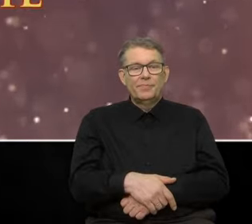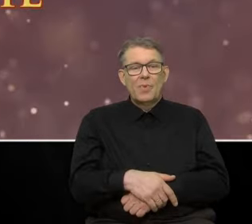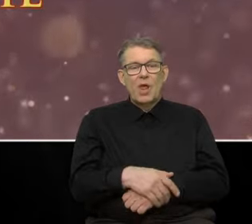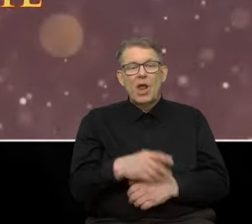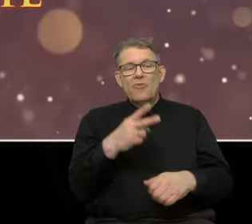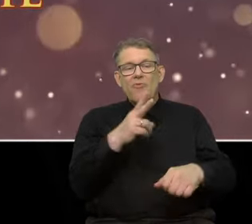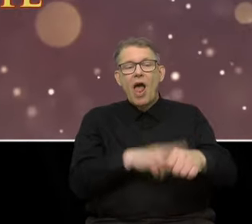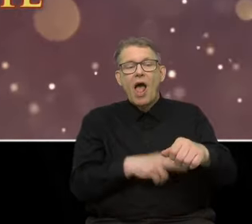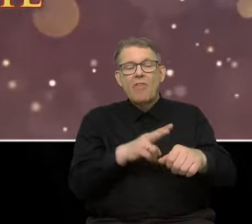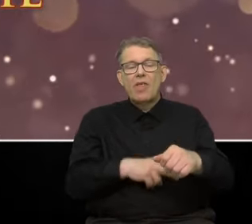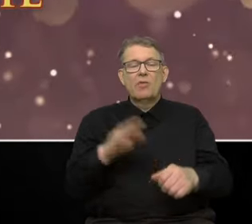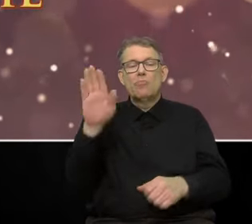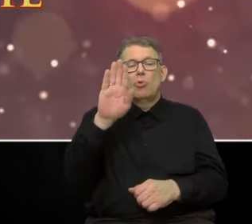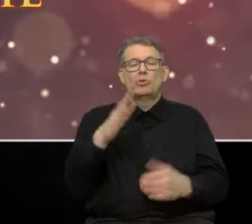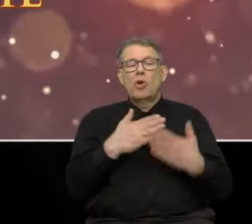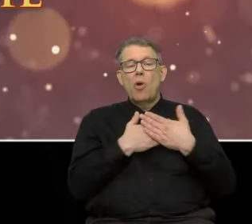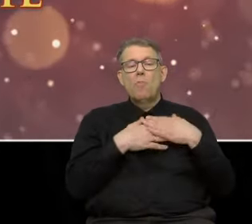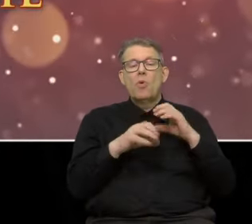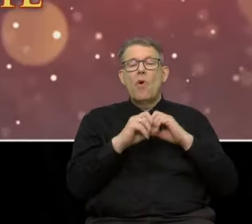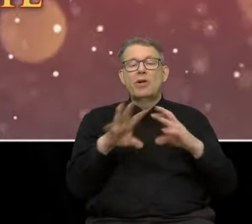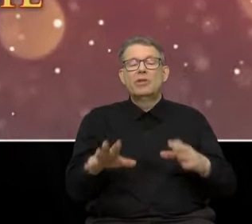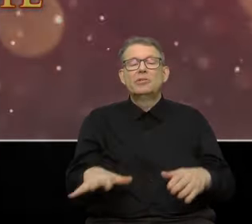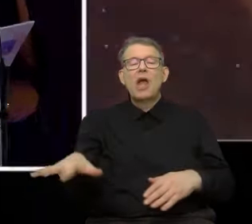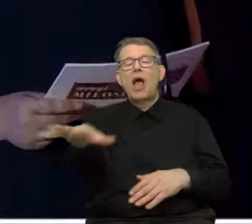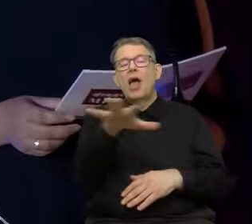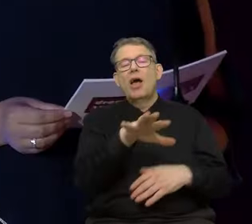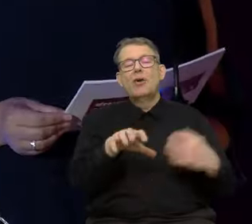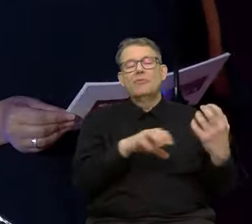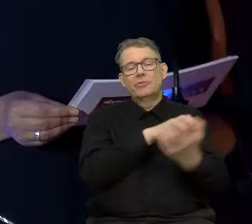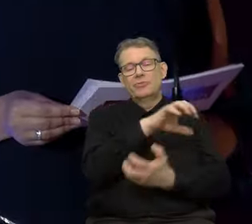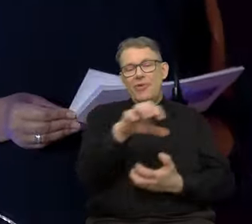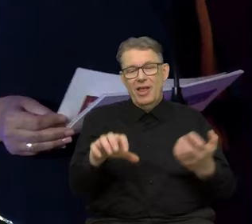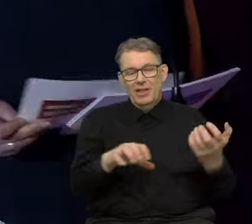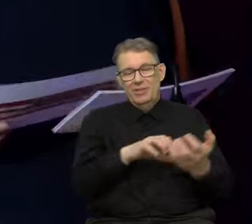Świadek Bożego Miłosierdzia w świecie.